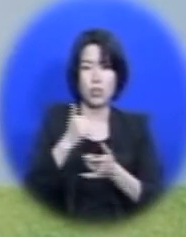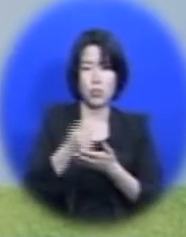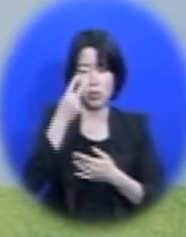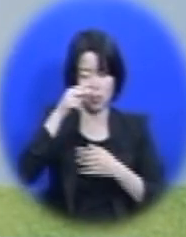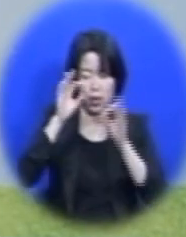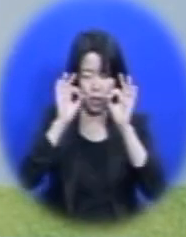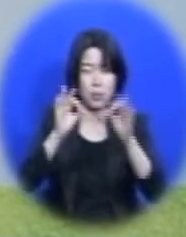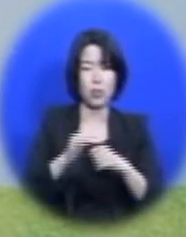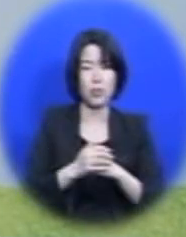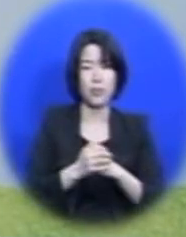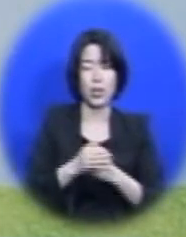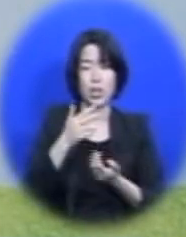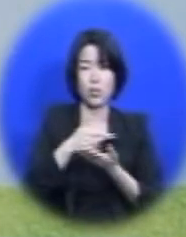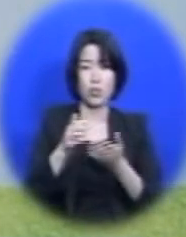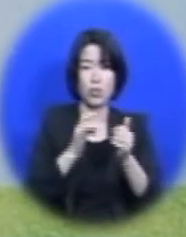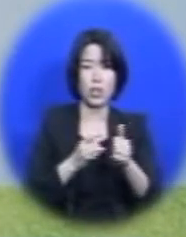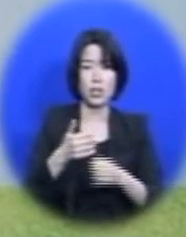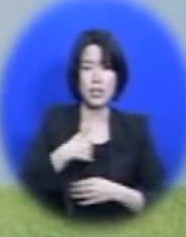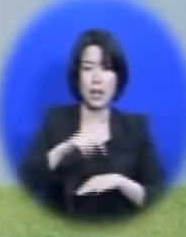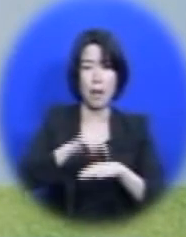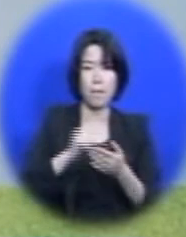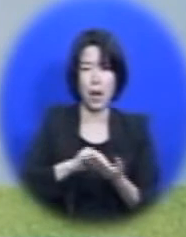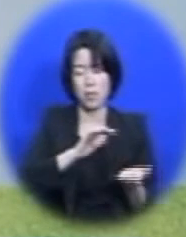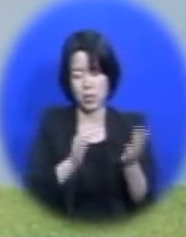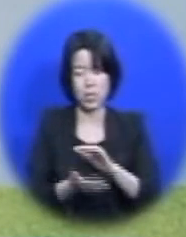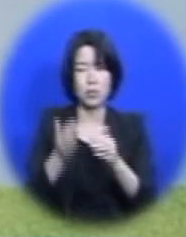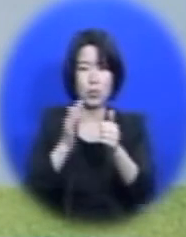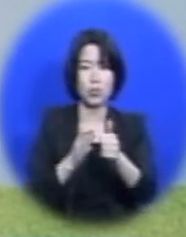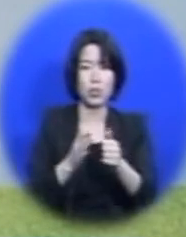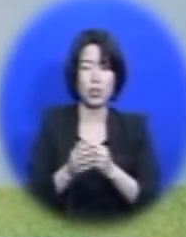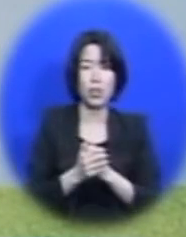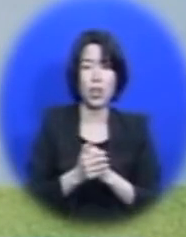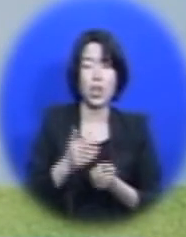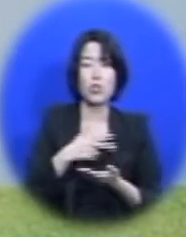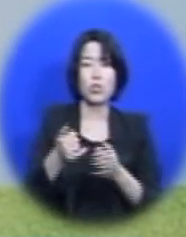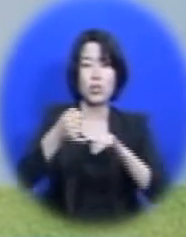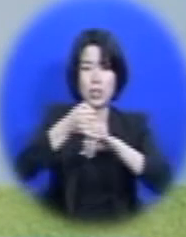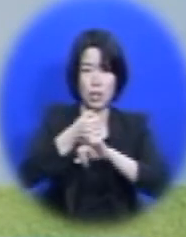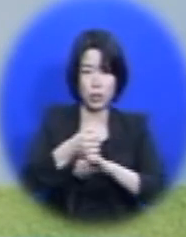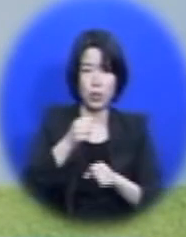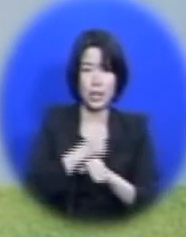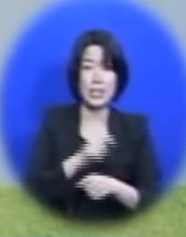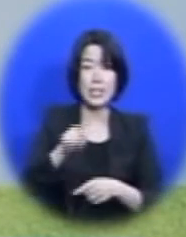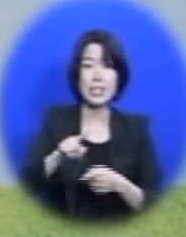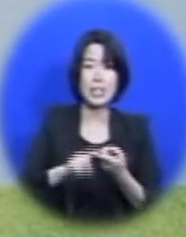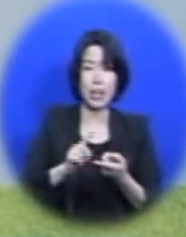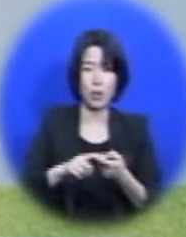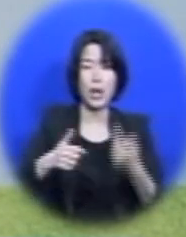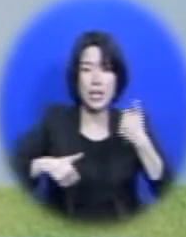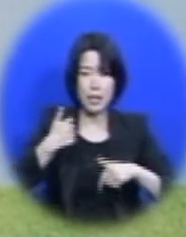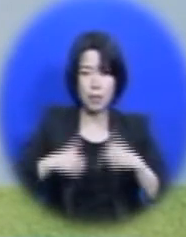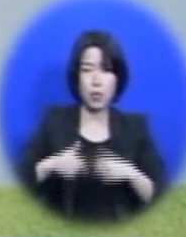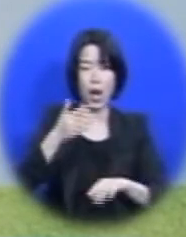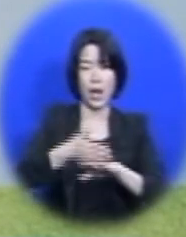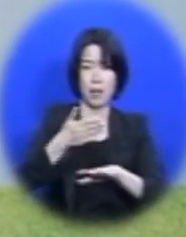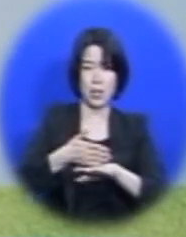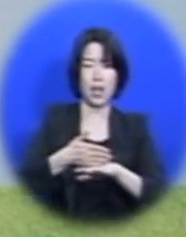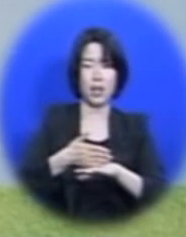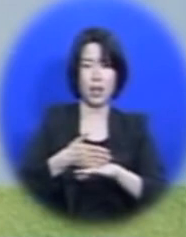바라봅니다. 주께서 제 마음을 뒤집어 주세요. 주님 약속하신 그대로 기쁨과